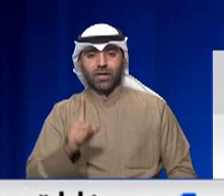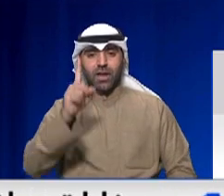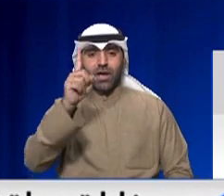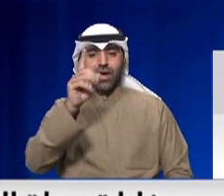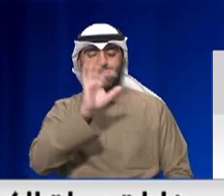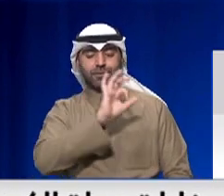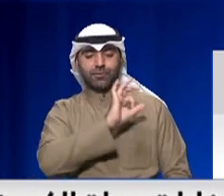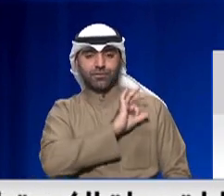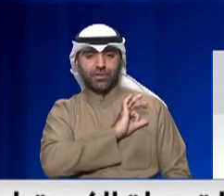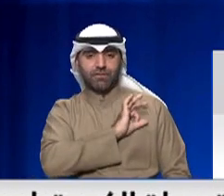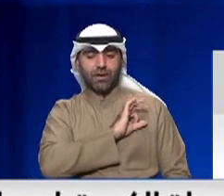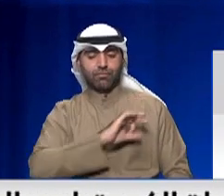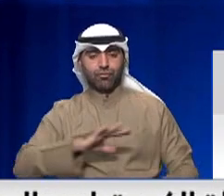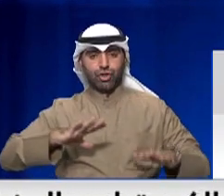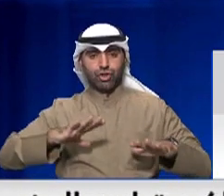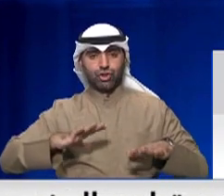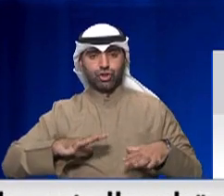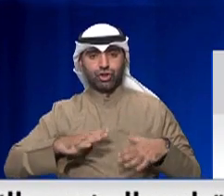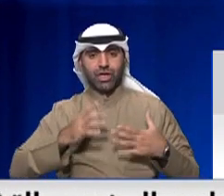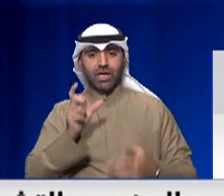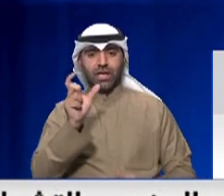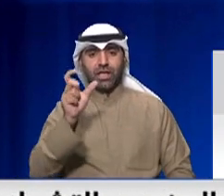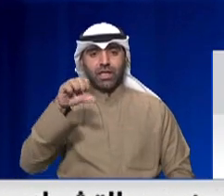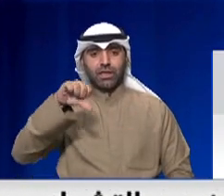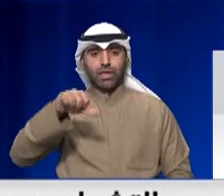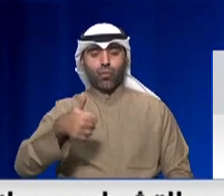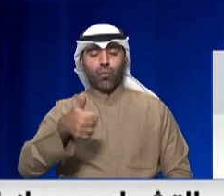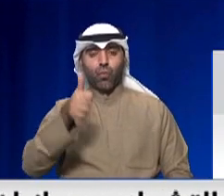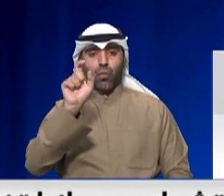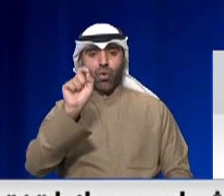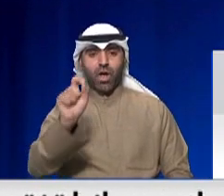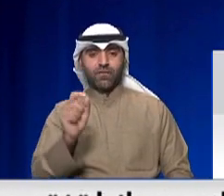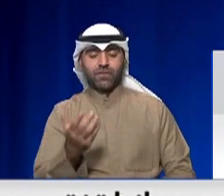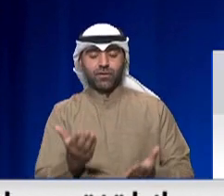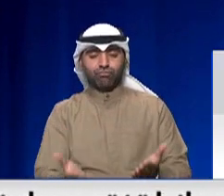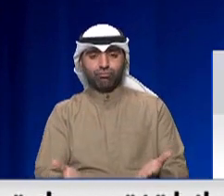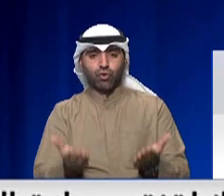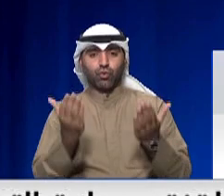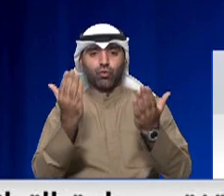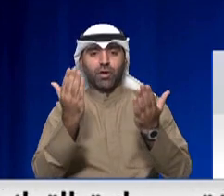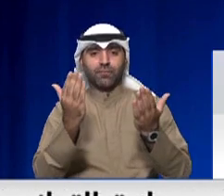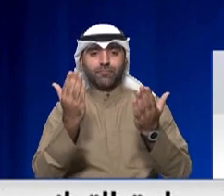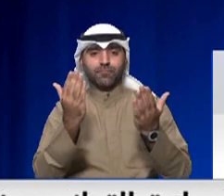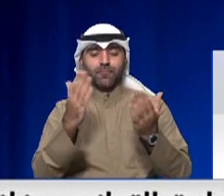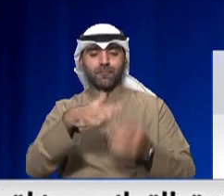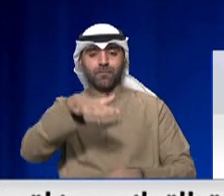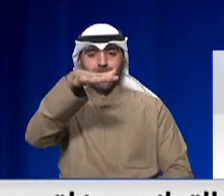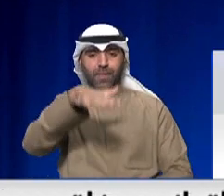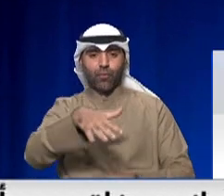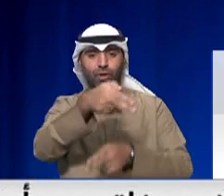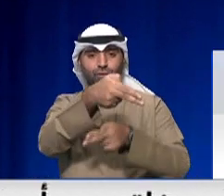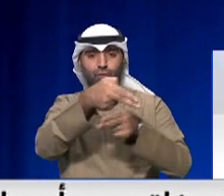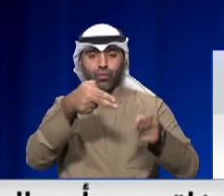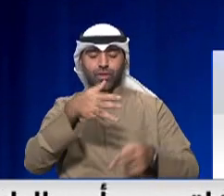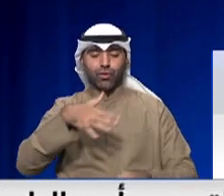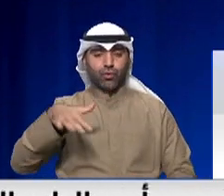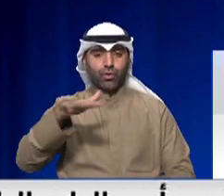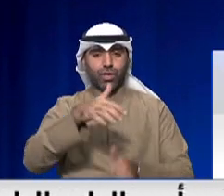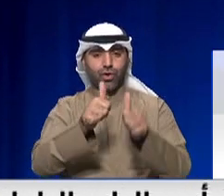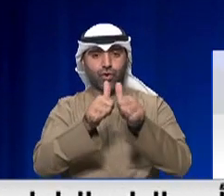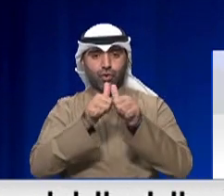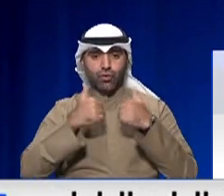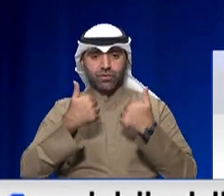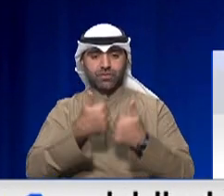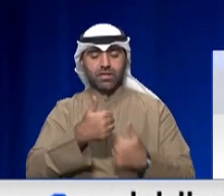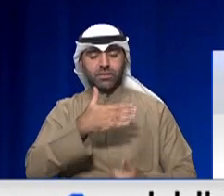الصباح طيب الله راه متمنيا معاليه لسموه رعاه الله للشعب الكويتي جميل الصبري وحسن